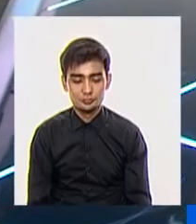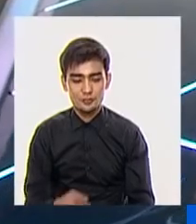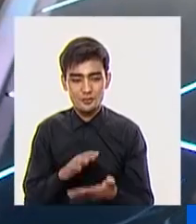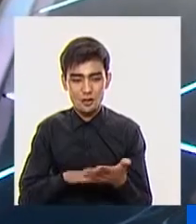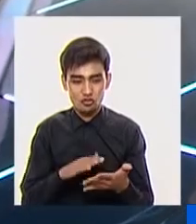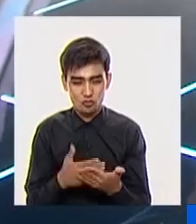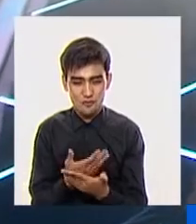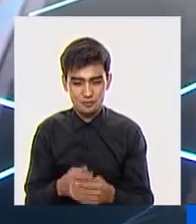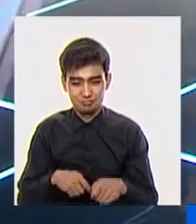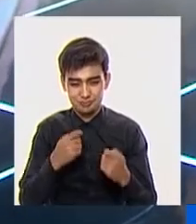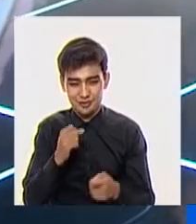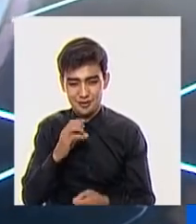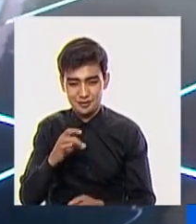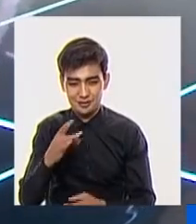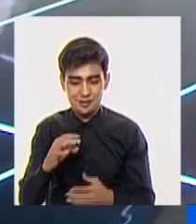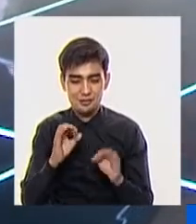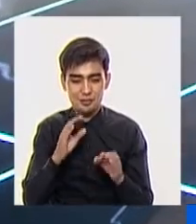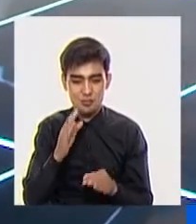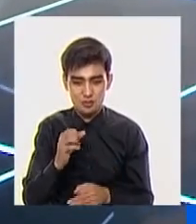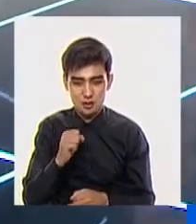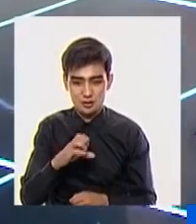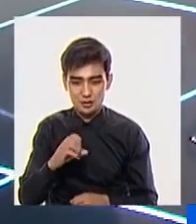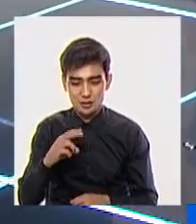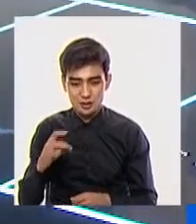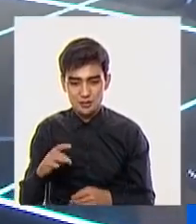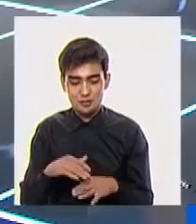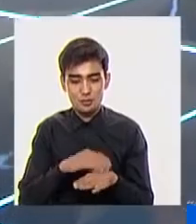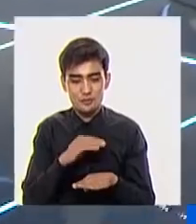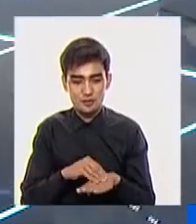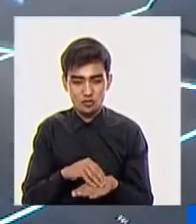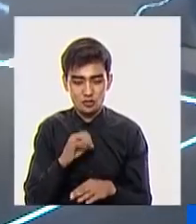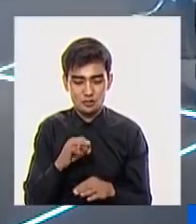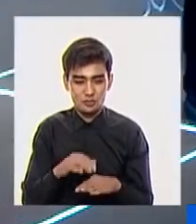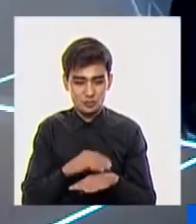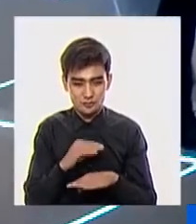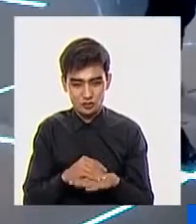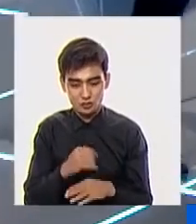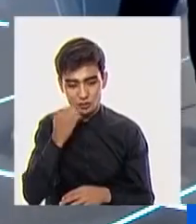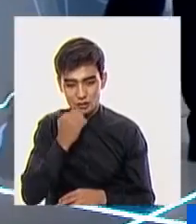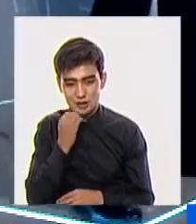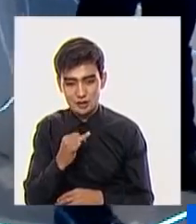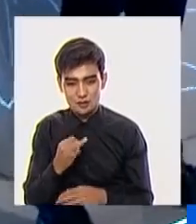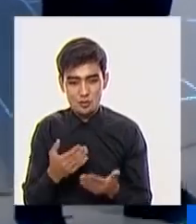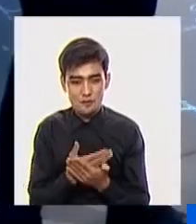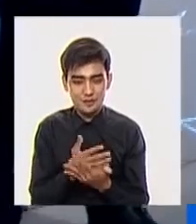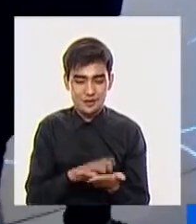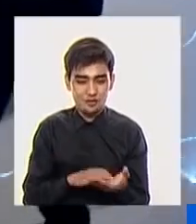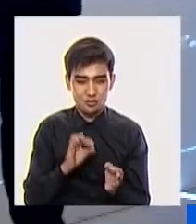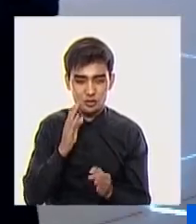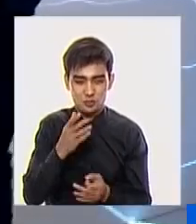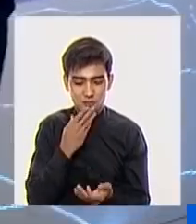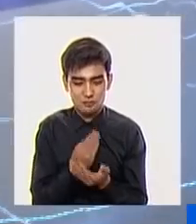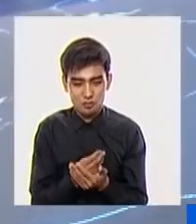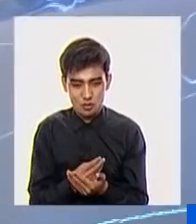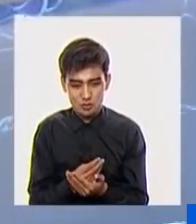Әрғарай жаңалықтарымызды әріптесім Асқар Меңдібаев жалғастырады. Асқар, кеш жарық, тізгінде өзіңізде. Кеш жарық, Ерғанат, рахмет. Информбюро продолжает свое